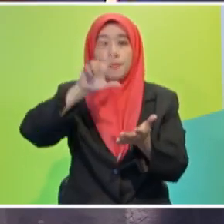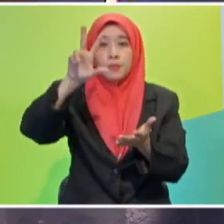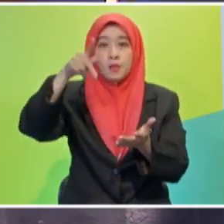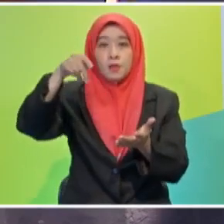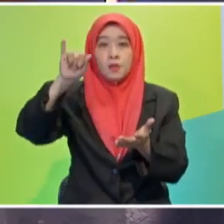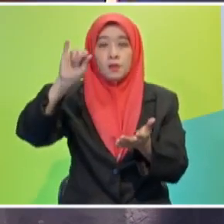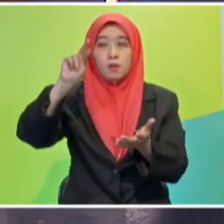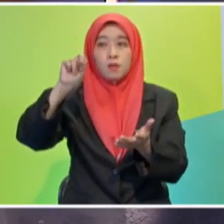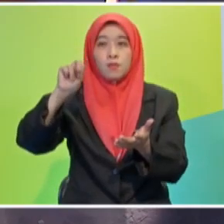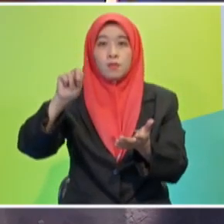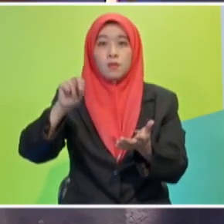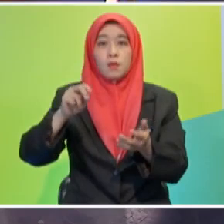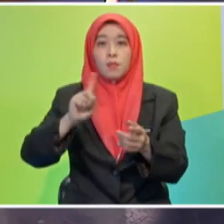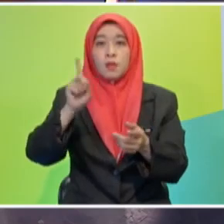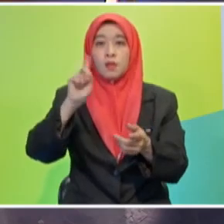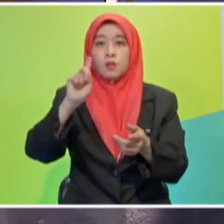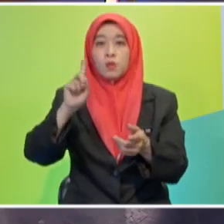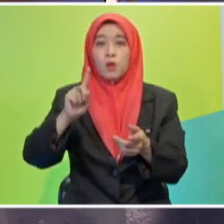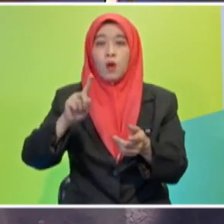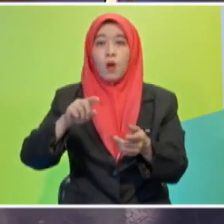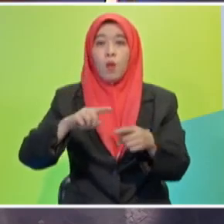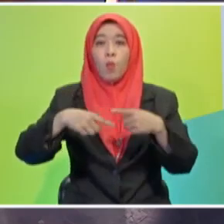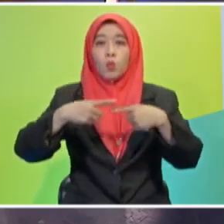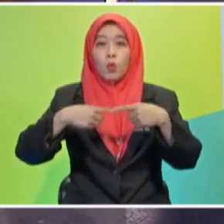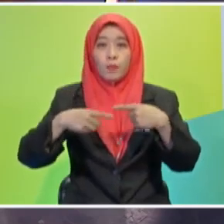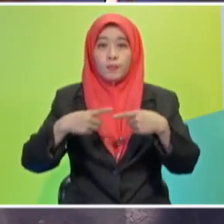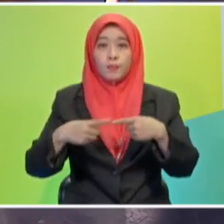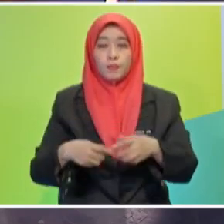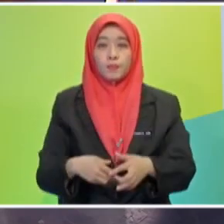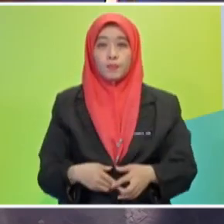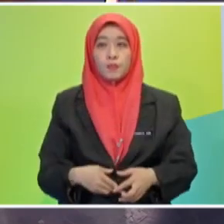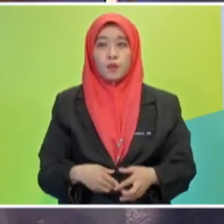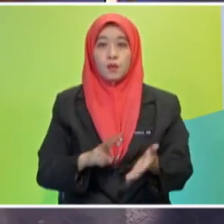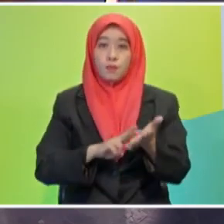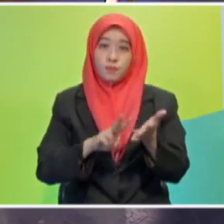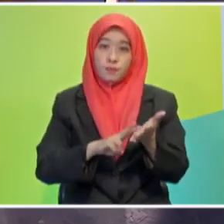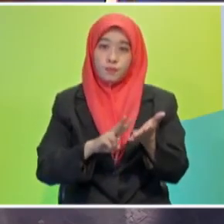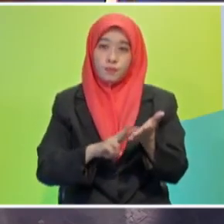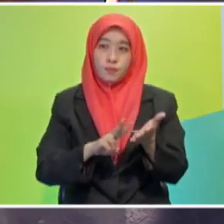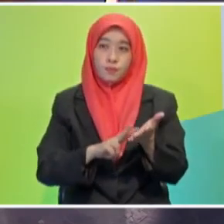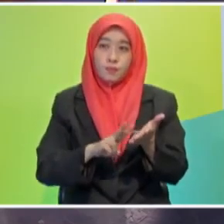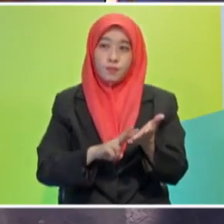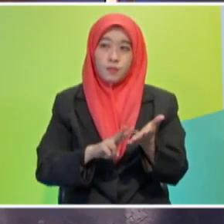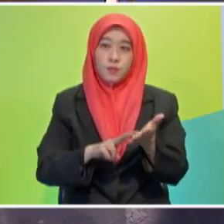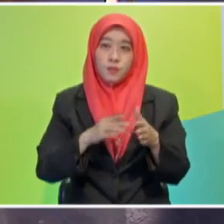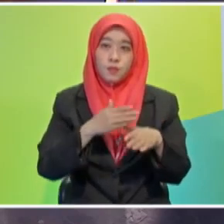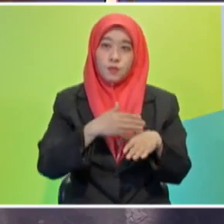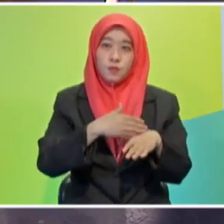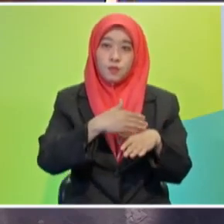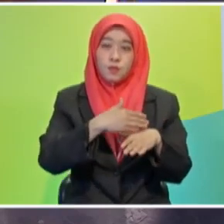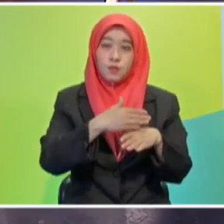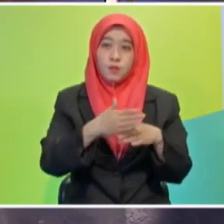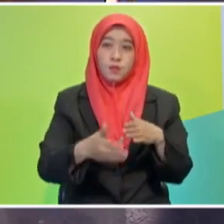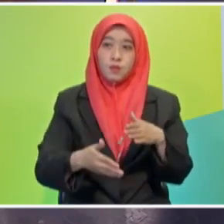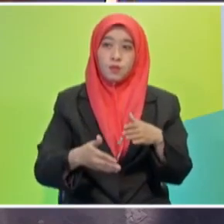sebagai motor. Okey, jadi Aiman cuba Aiman baca dulu. Baik, baca cikgu. dulu dekat bahagian dia